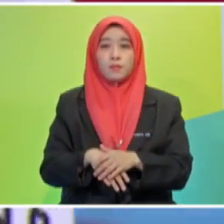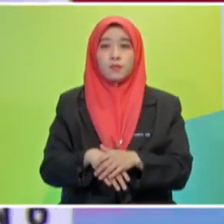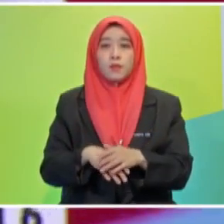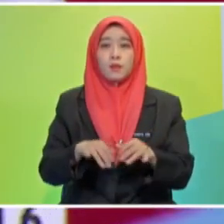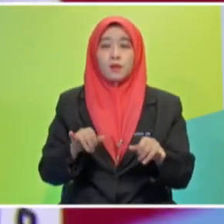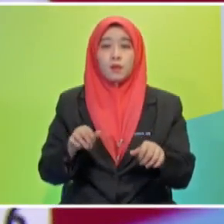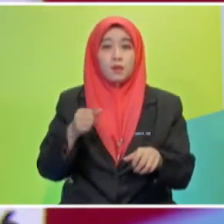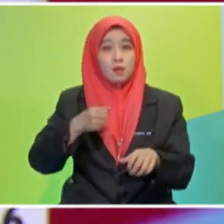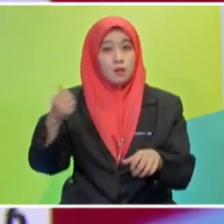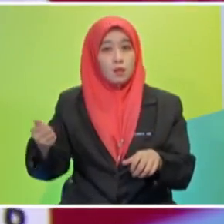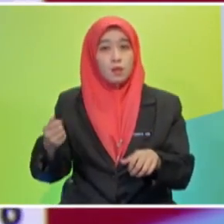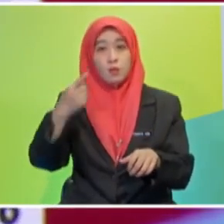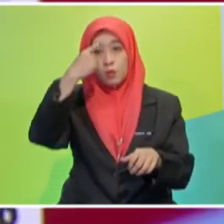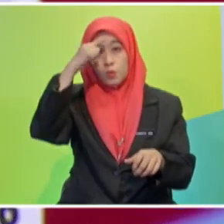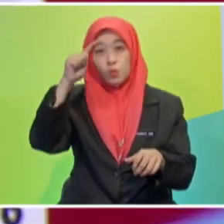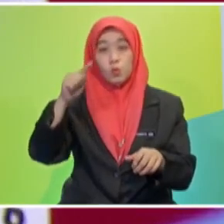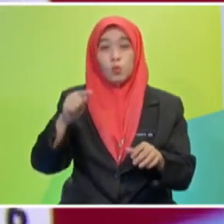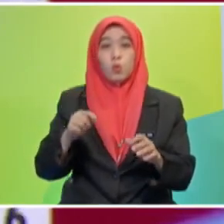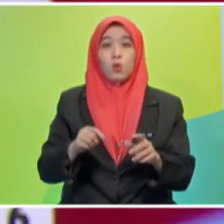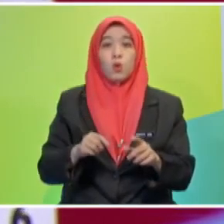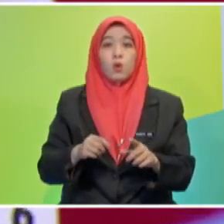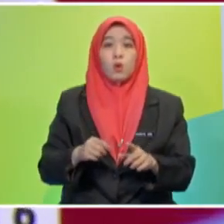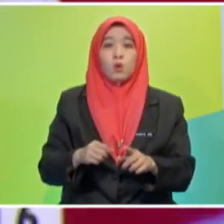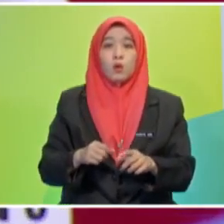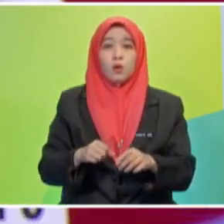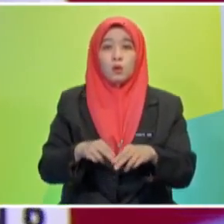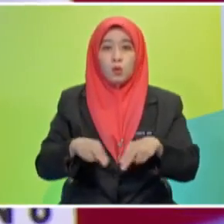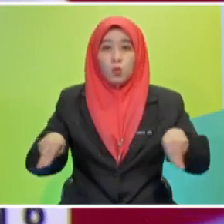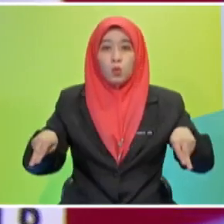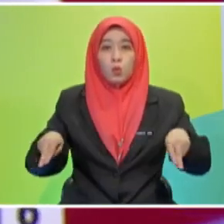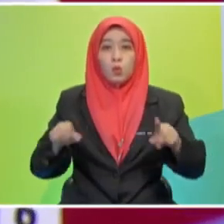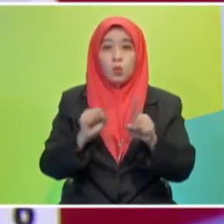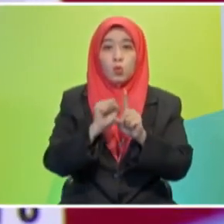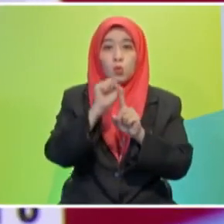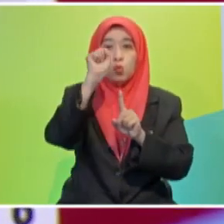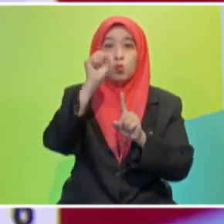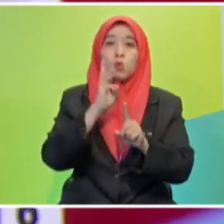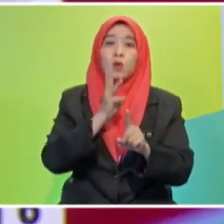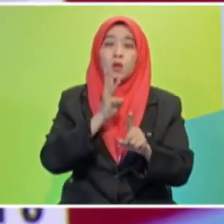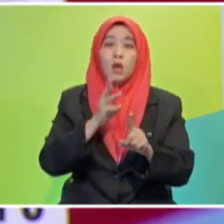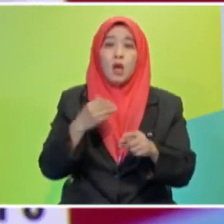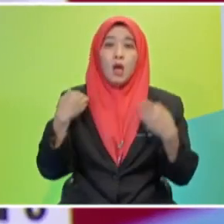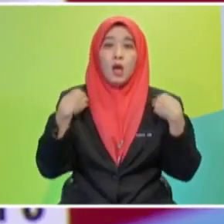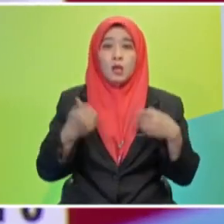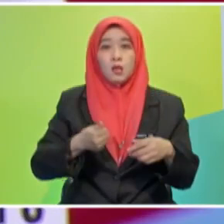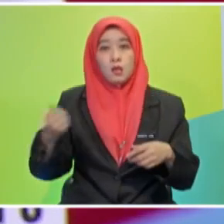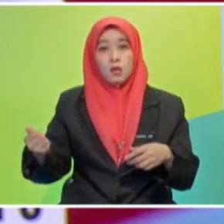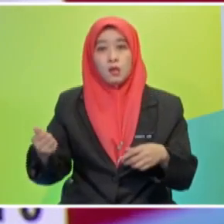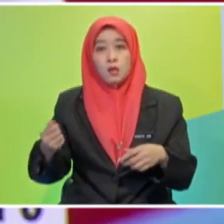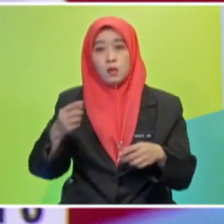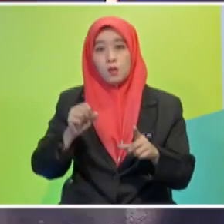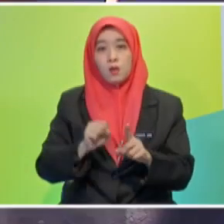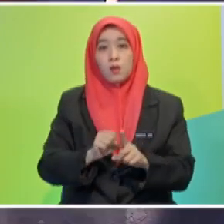ada banyak. Sensor untuk menyukat suhu air ada. Sensor untuk menyukat ketinggian air